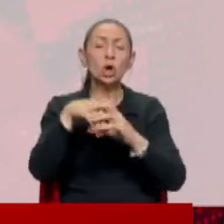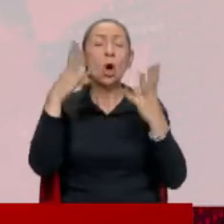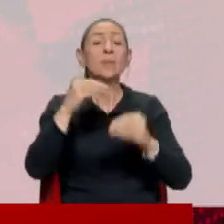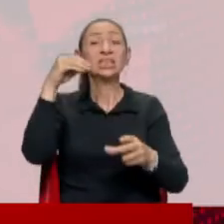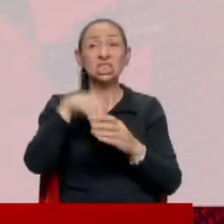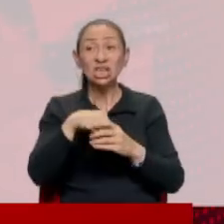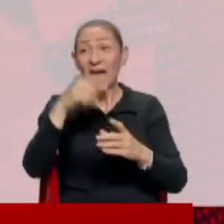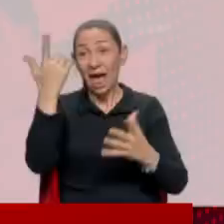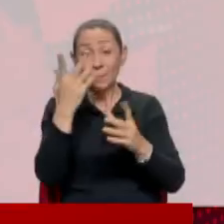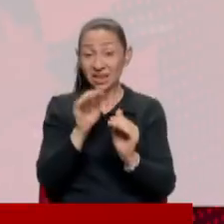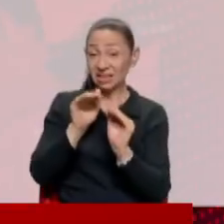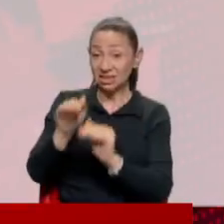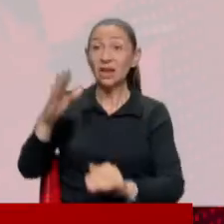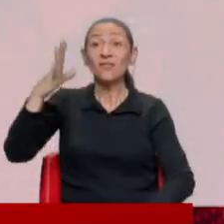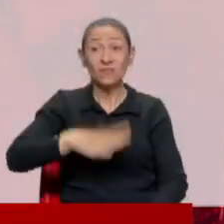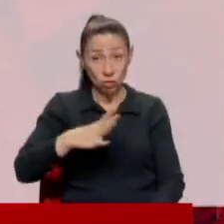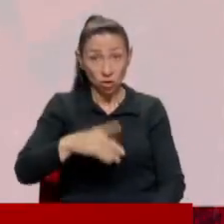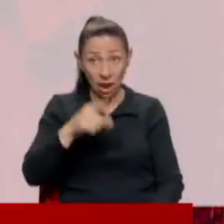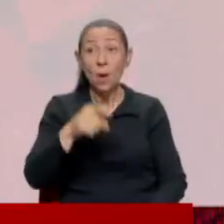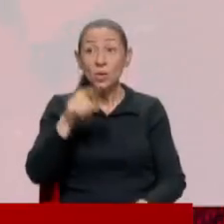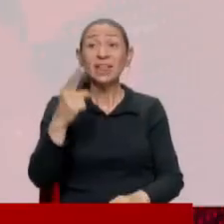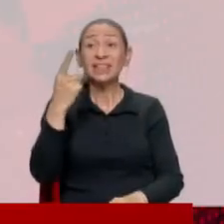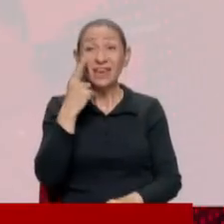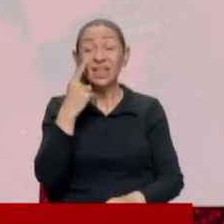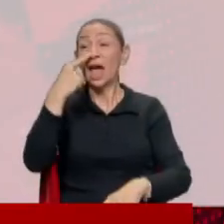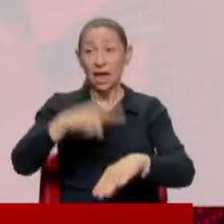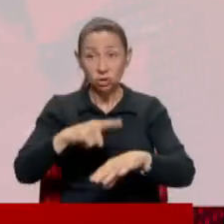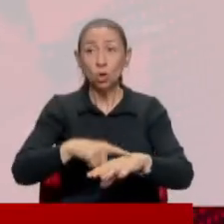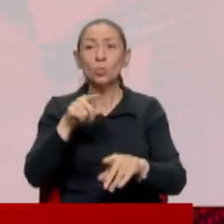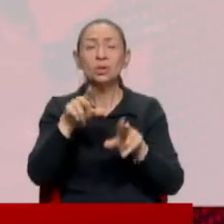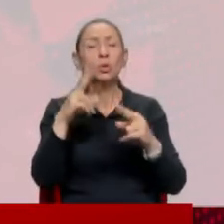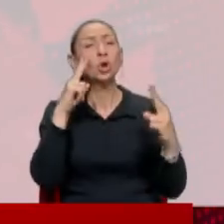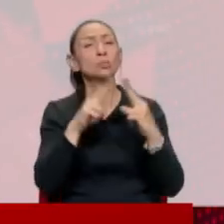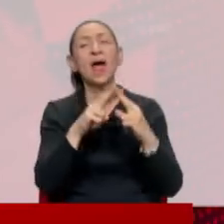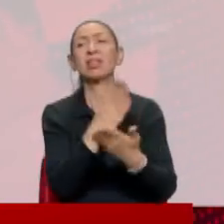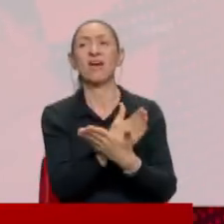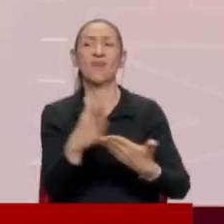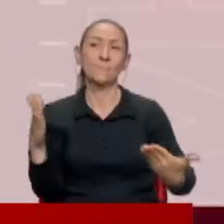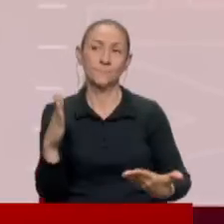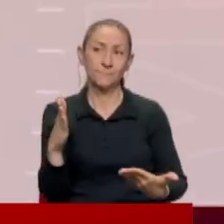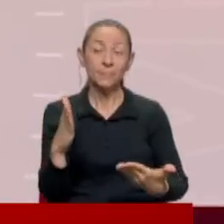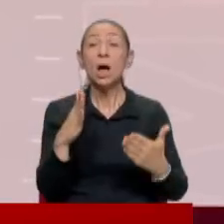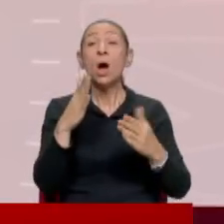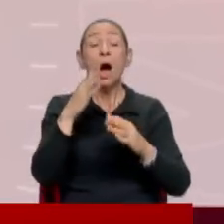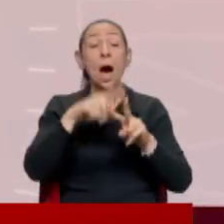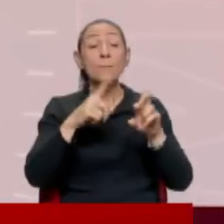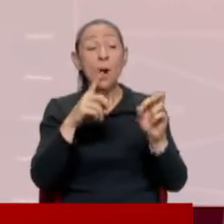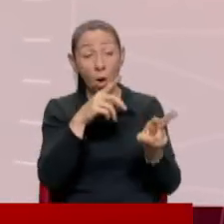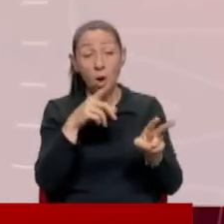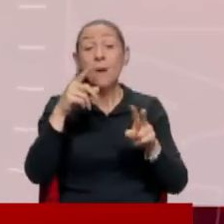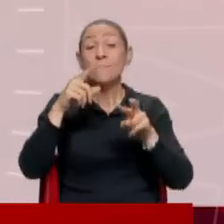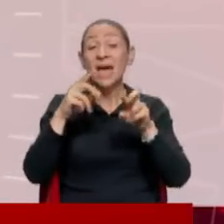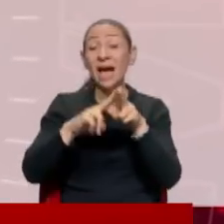bulması için eğer bir katkı sunmak istiyorsa ve buna devlet de inanıyorsa bu tür görüşmeleri sürdürür. Öcalan'ın